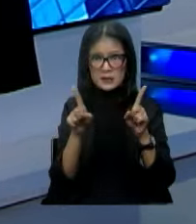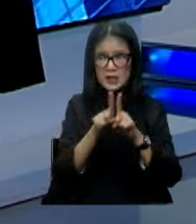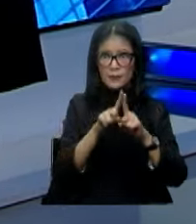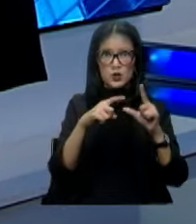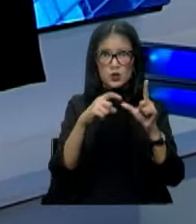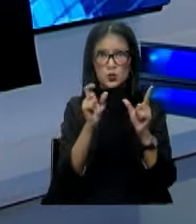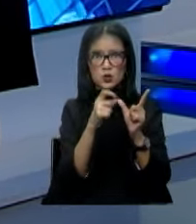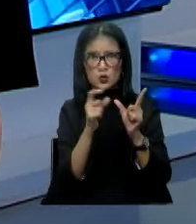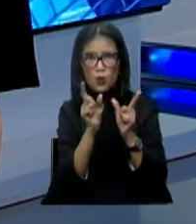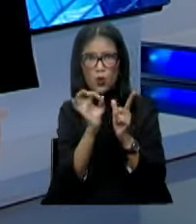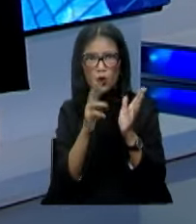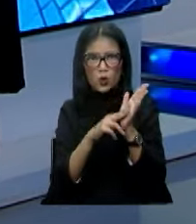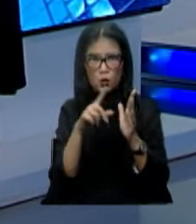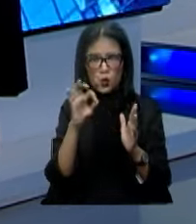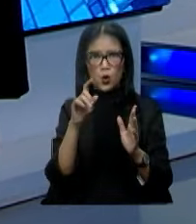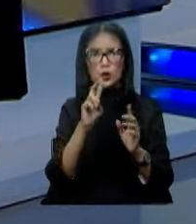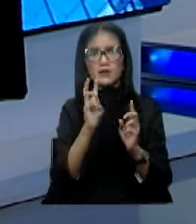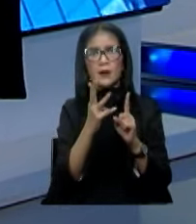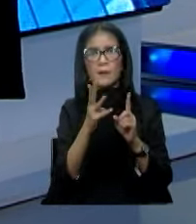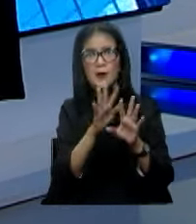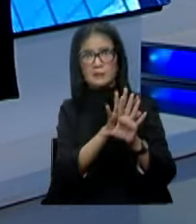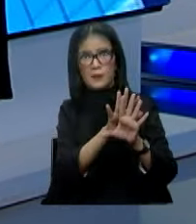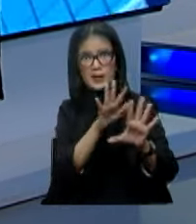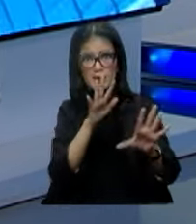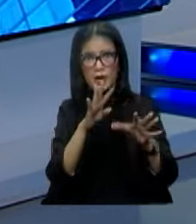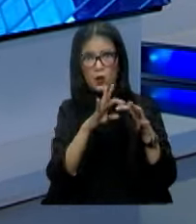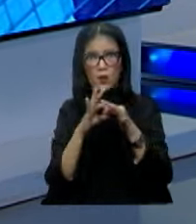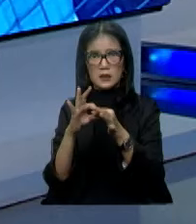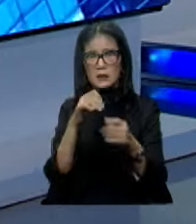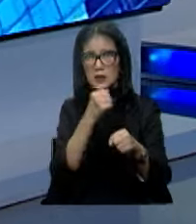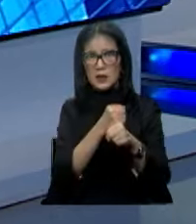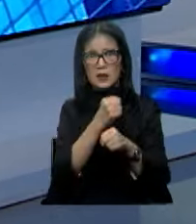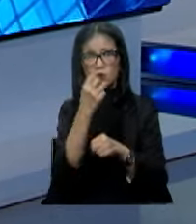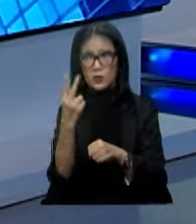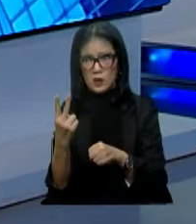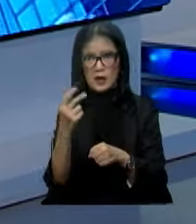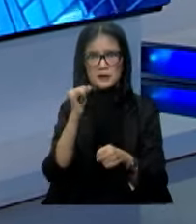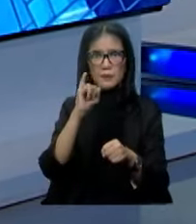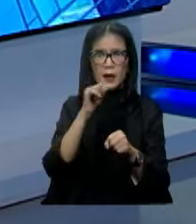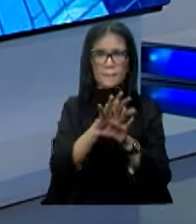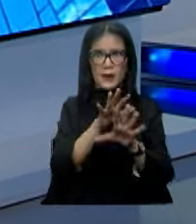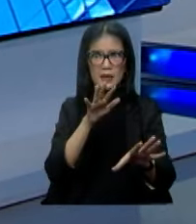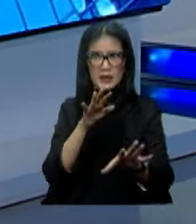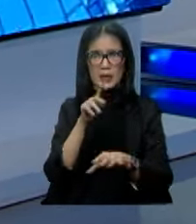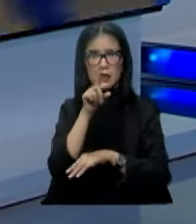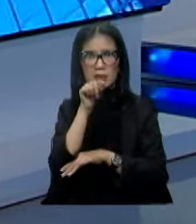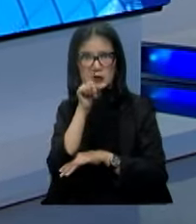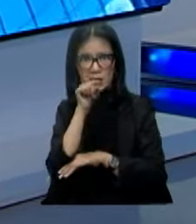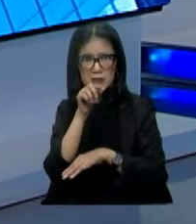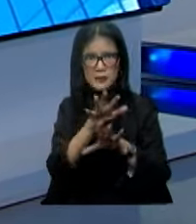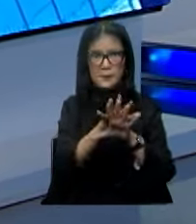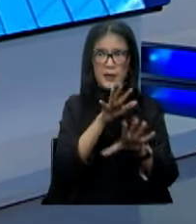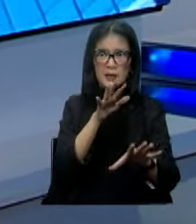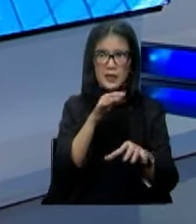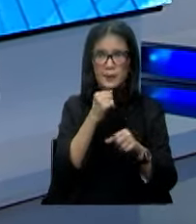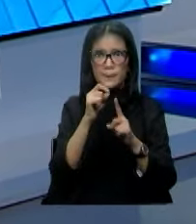Koalisi Indonesia Maju atau KIM Plus, yaitu Partai Golkar, Partai Gerindra, Partai PKS, Partai Nasdem, PKB,